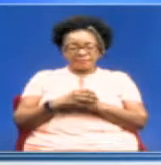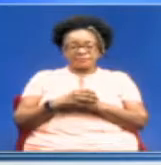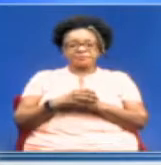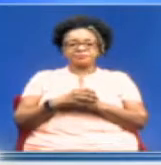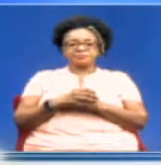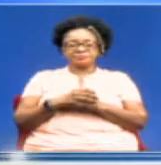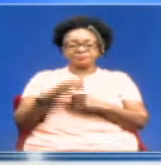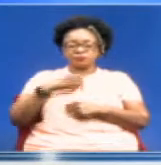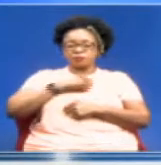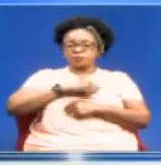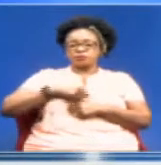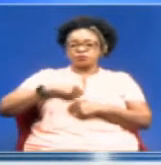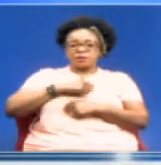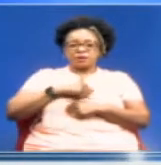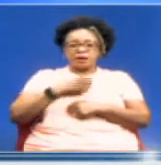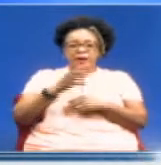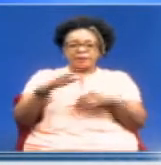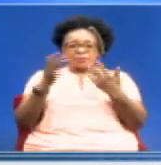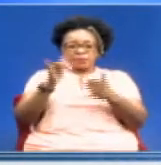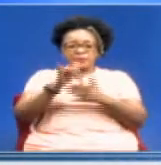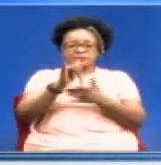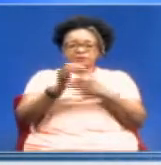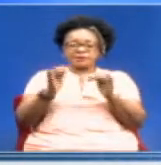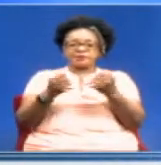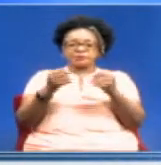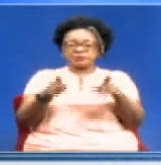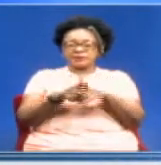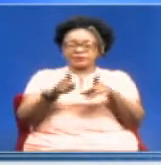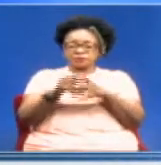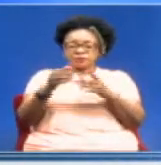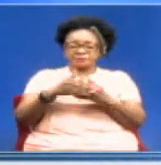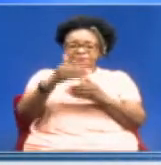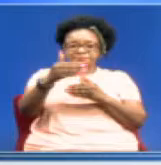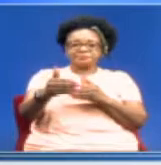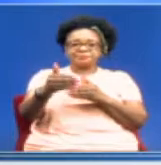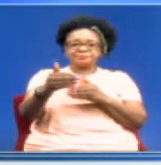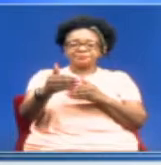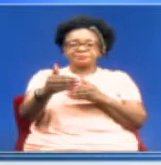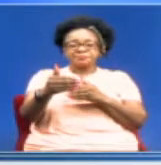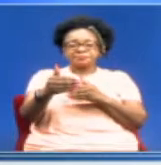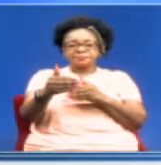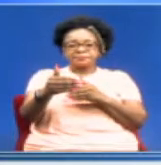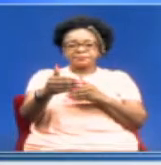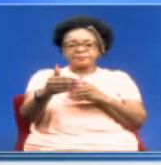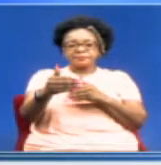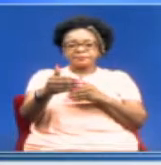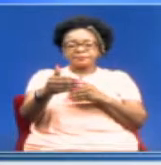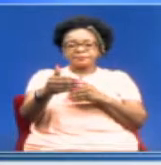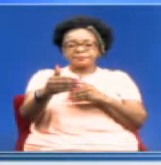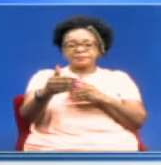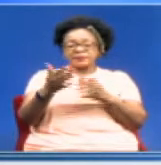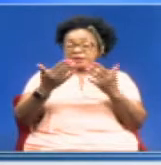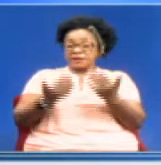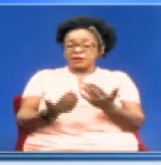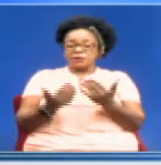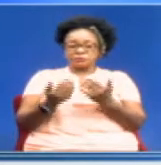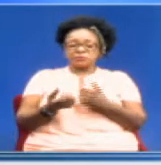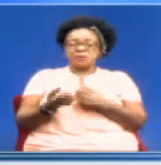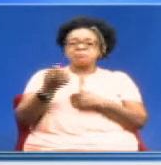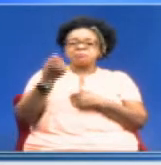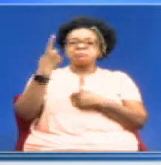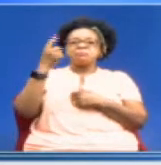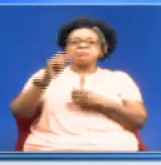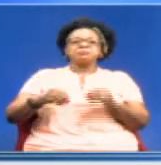Iradi kutokana na taarifa hiyo. Na tukiangazia tu taarifa nyingine ni kwamba mtazamaji, imeanza kubainika kuwa